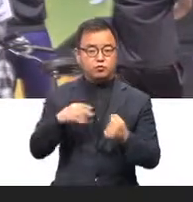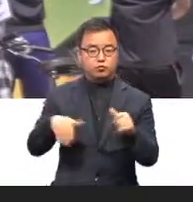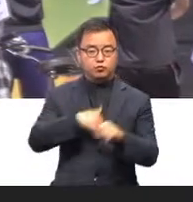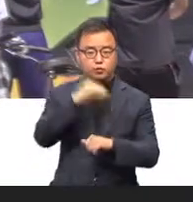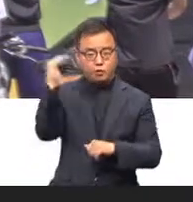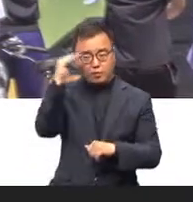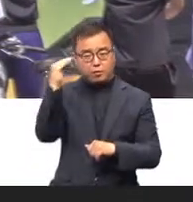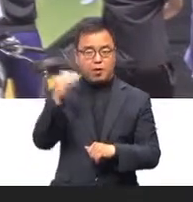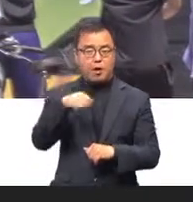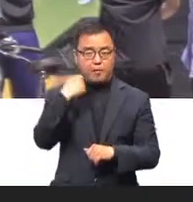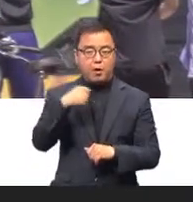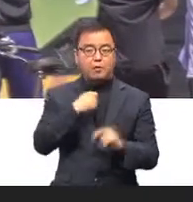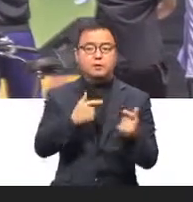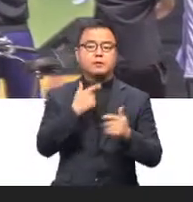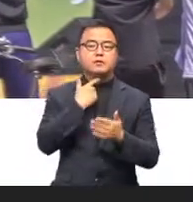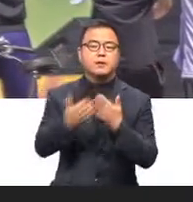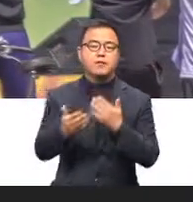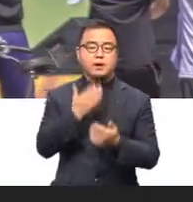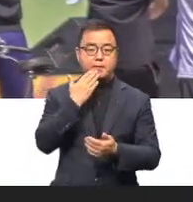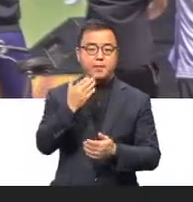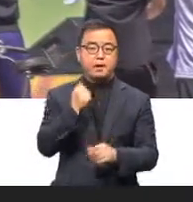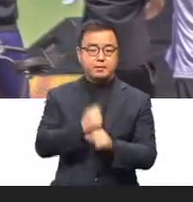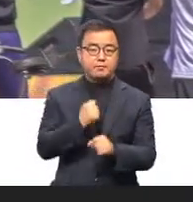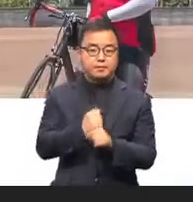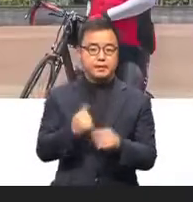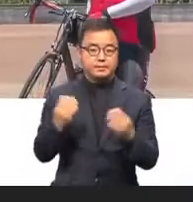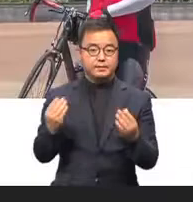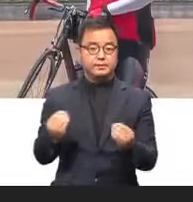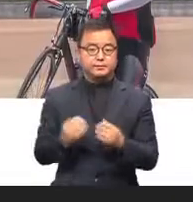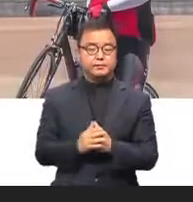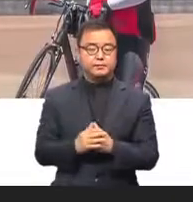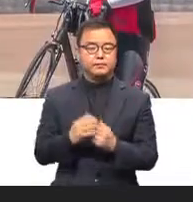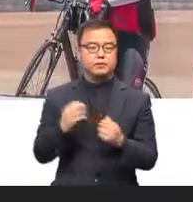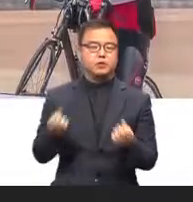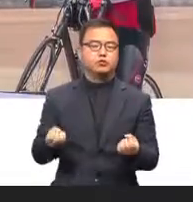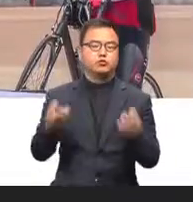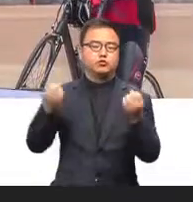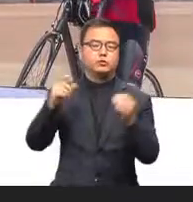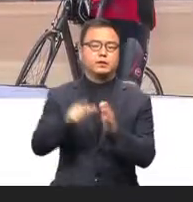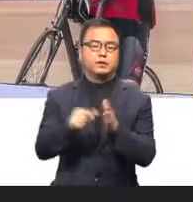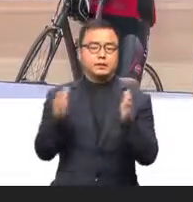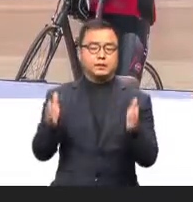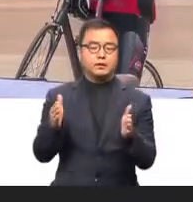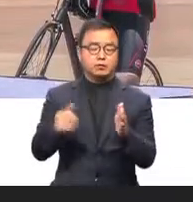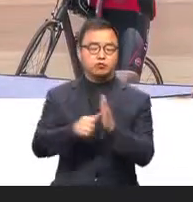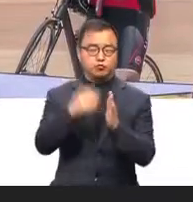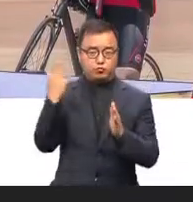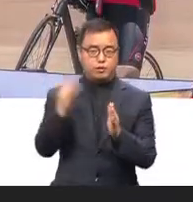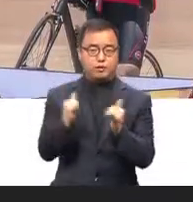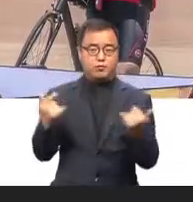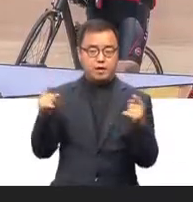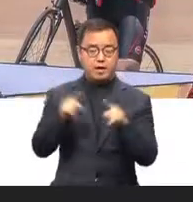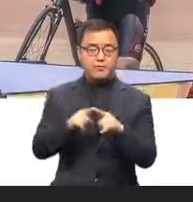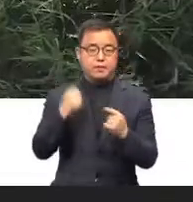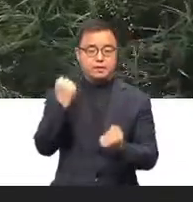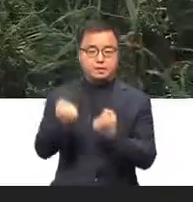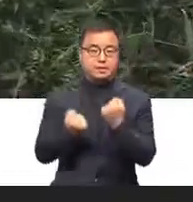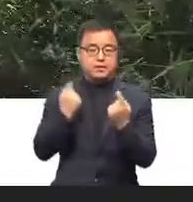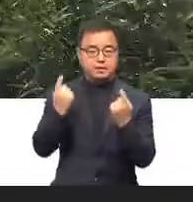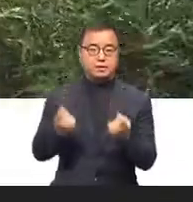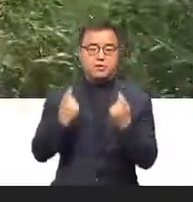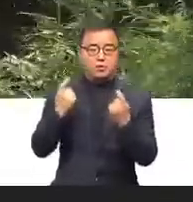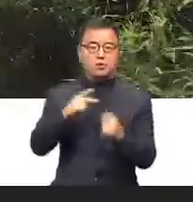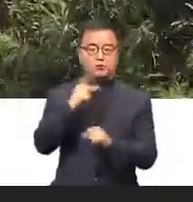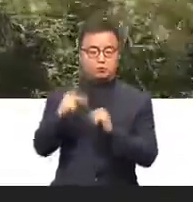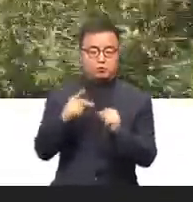즐길거리 등도 함께 체험할수 있도록 마련된 행사 고요 축제기간 중에는 명사와 함께 떠나는 자전거여행 프로그램과